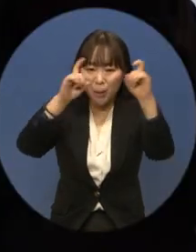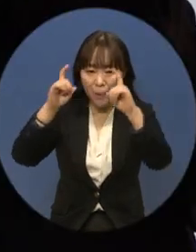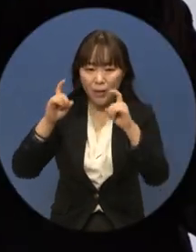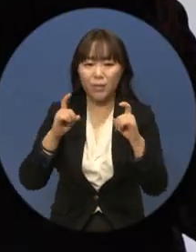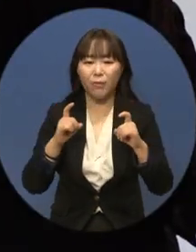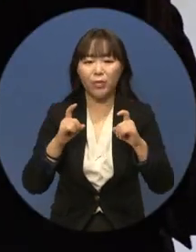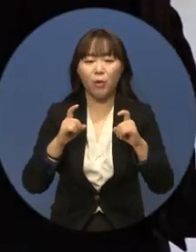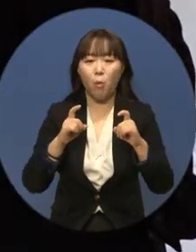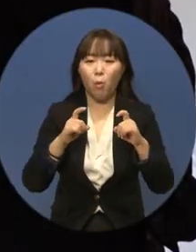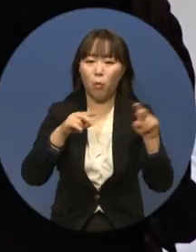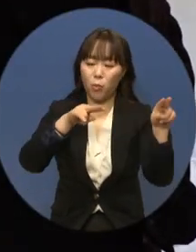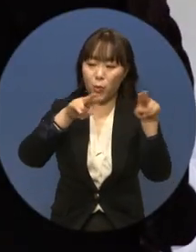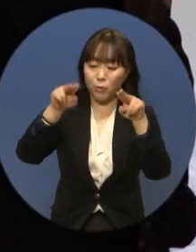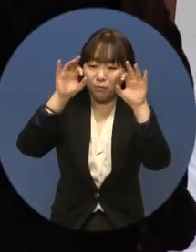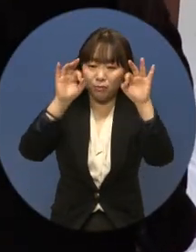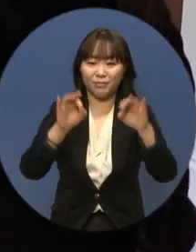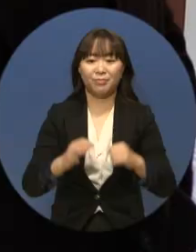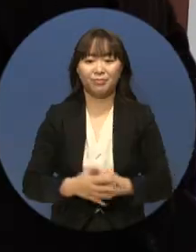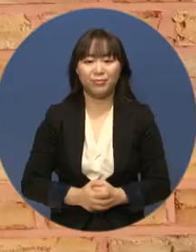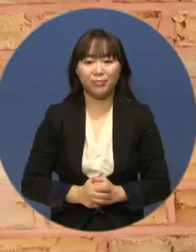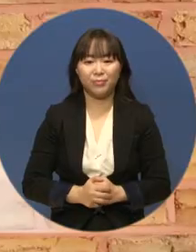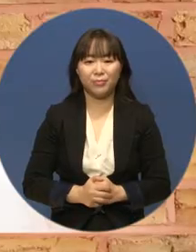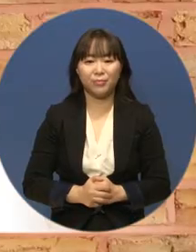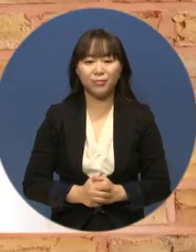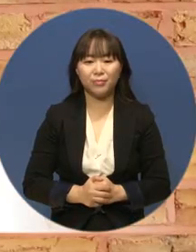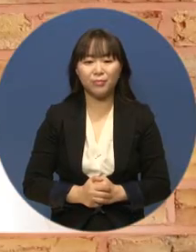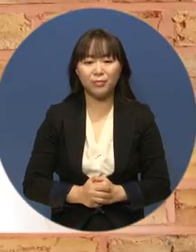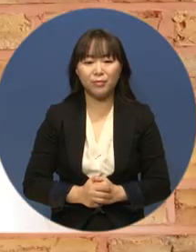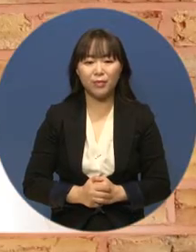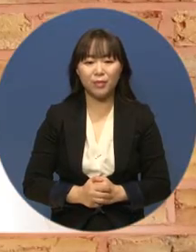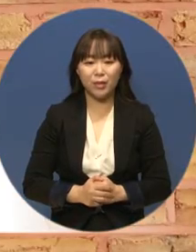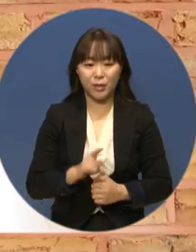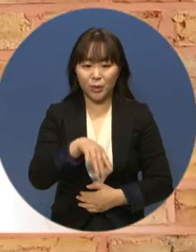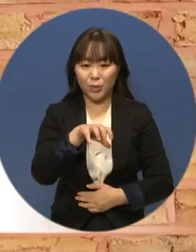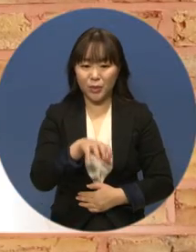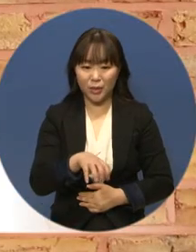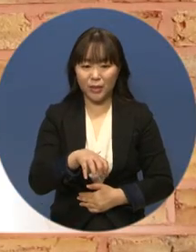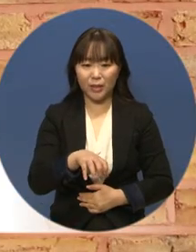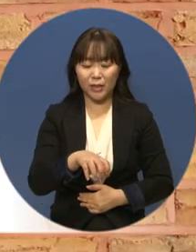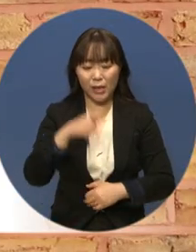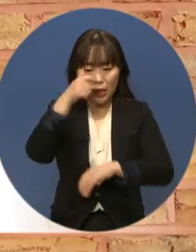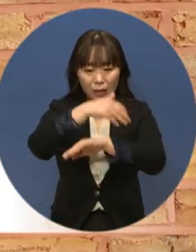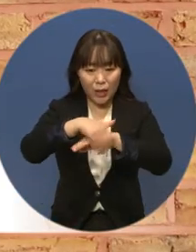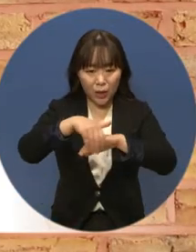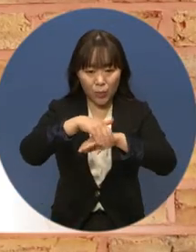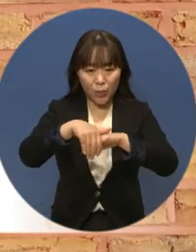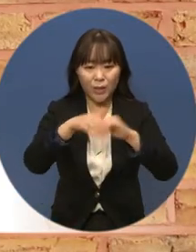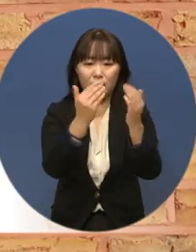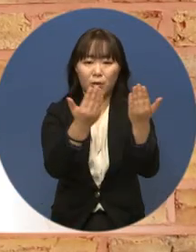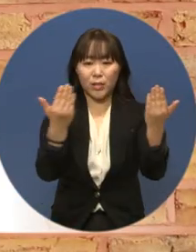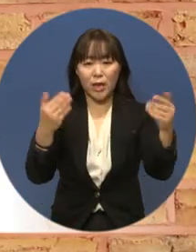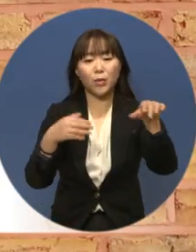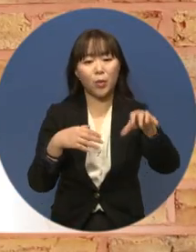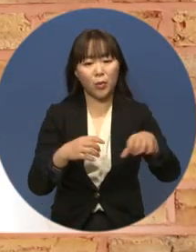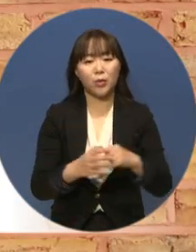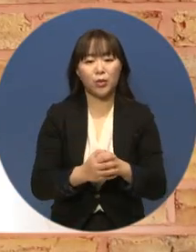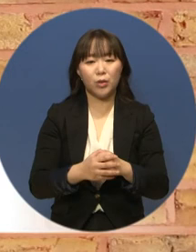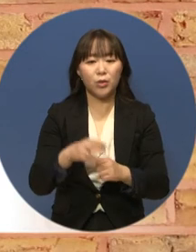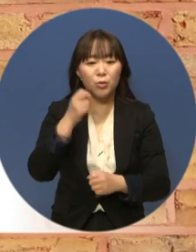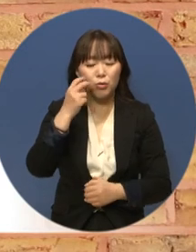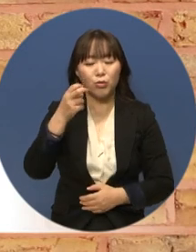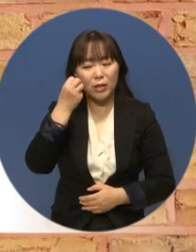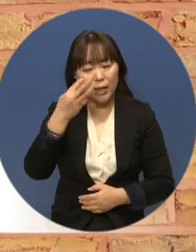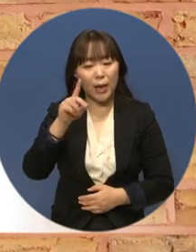담아내 시선을 끌고 있습니다. 이 강빛 H 갤러리는 기획 전시를 하는 데고요. 두세 달에